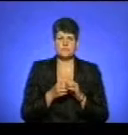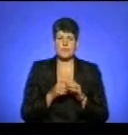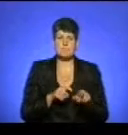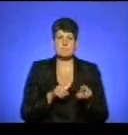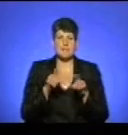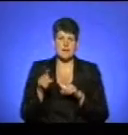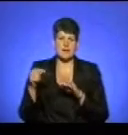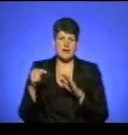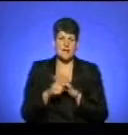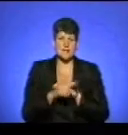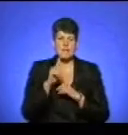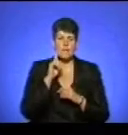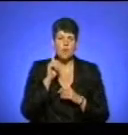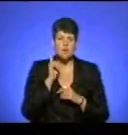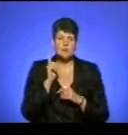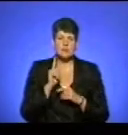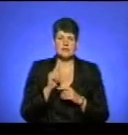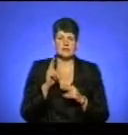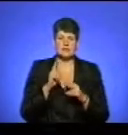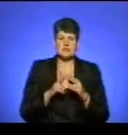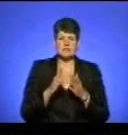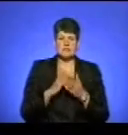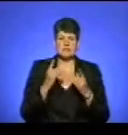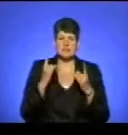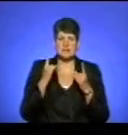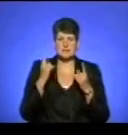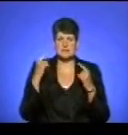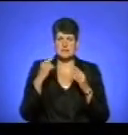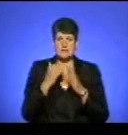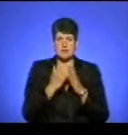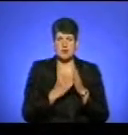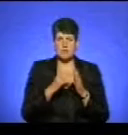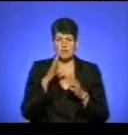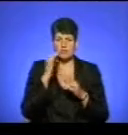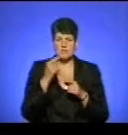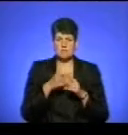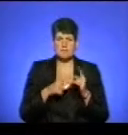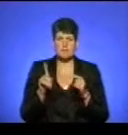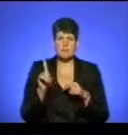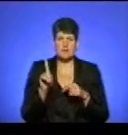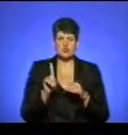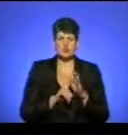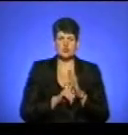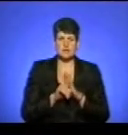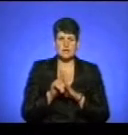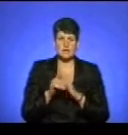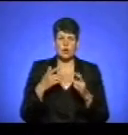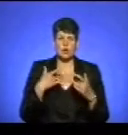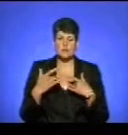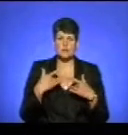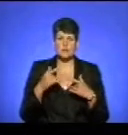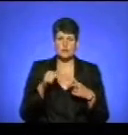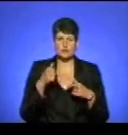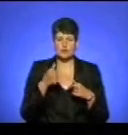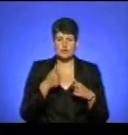міграції молоді. І завершальним є велика мистецька програма, яка буде вночі, в першій день в суботу розпочинатися. Це концерт буде в цьому